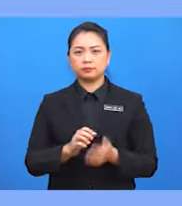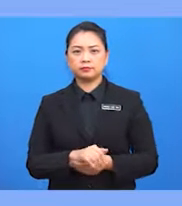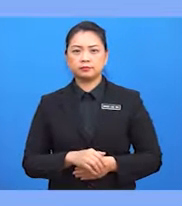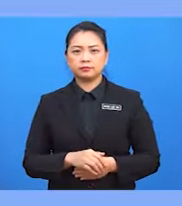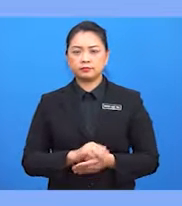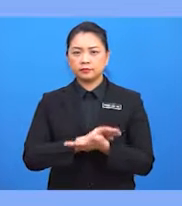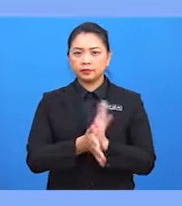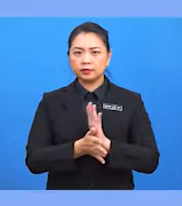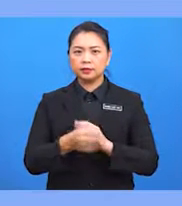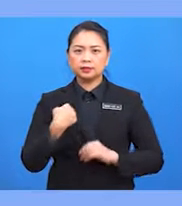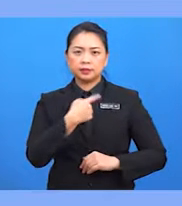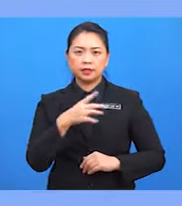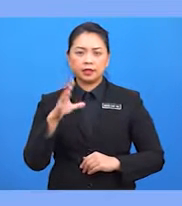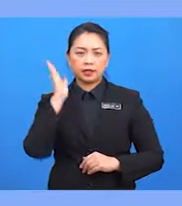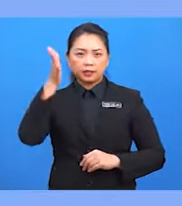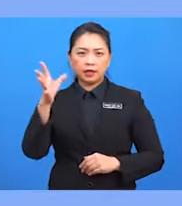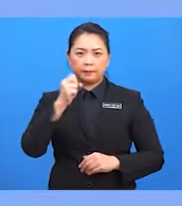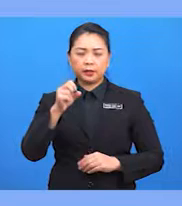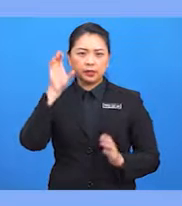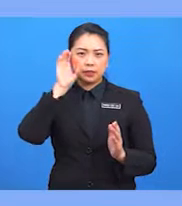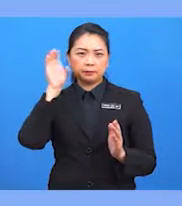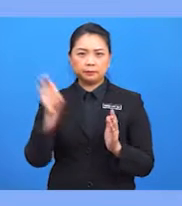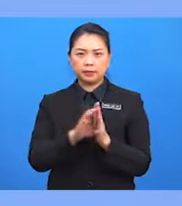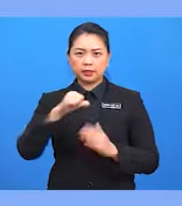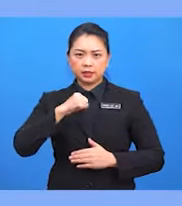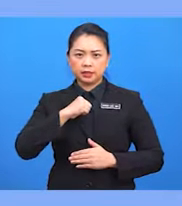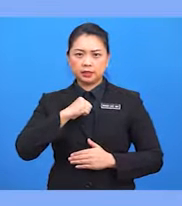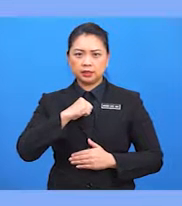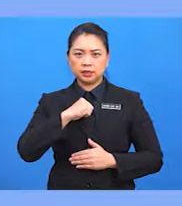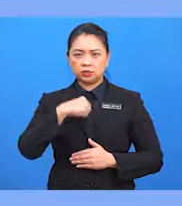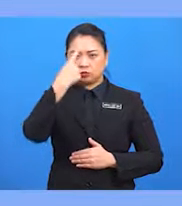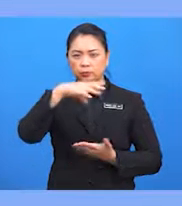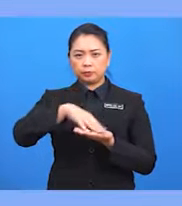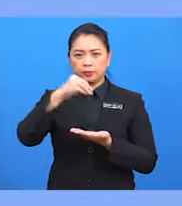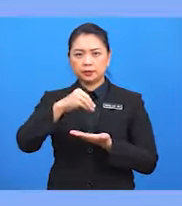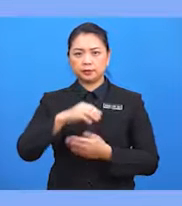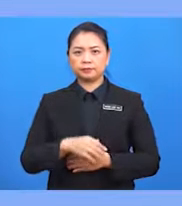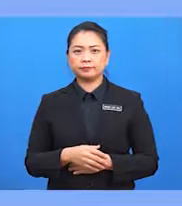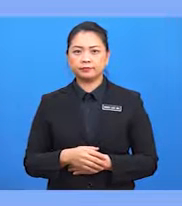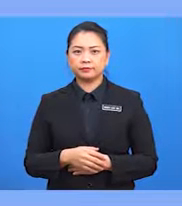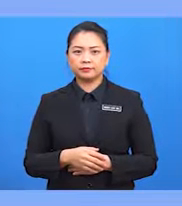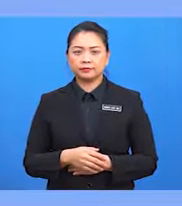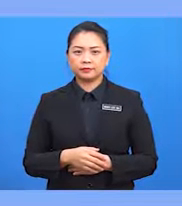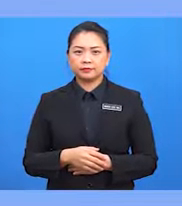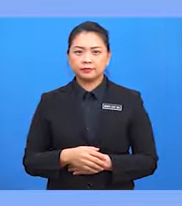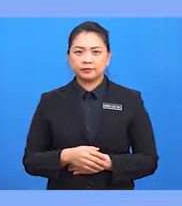Jadi, kita akan mengambil gambar nanas sendiri mengikut keperluan pengajaran sebelum ini.